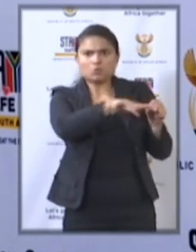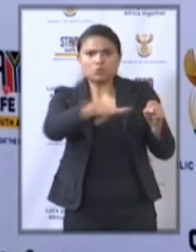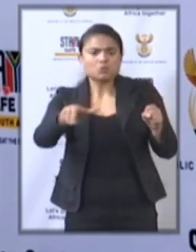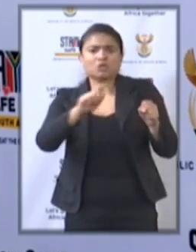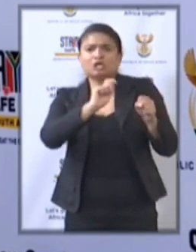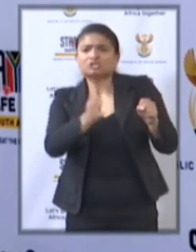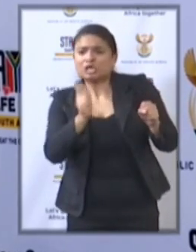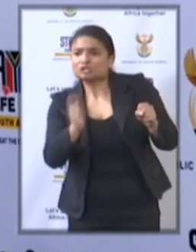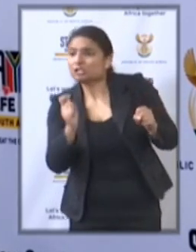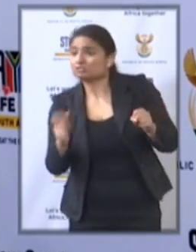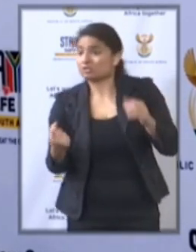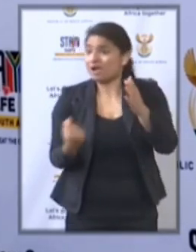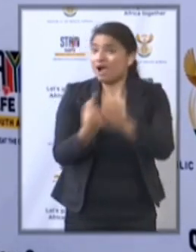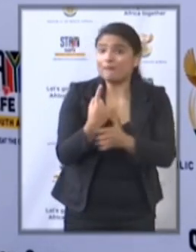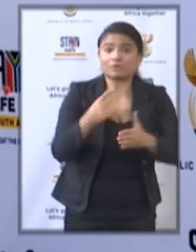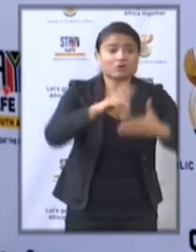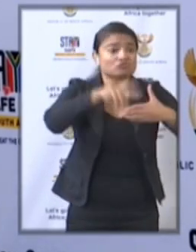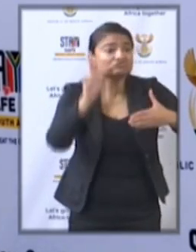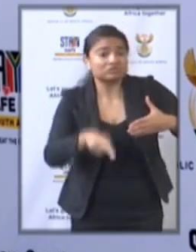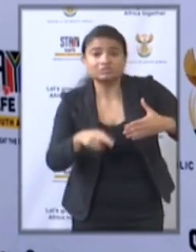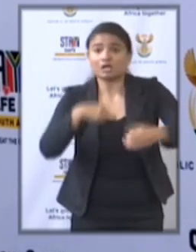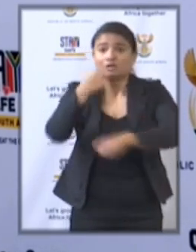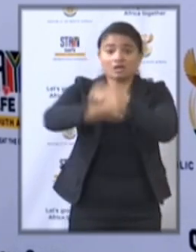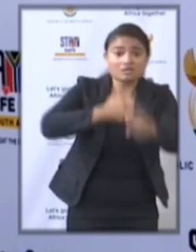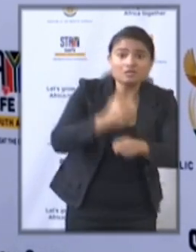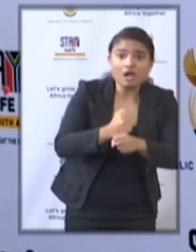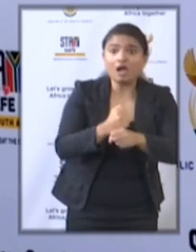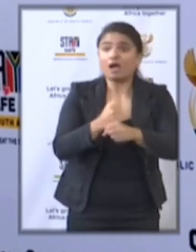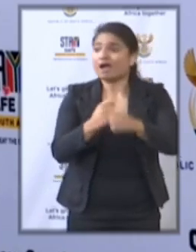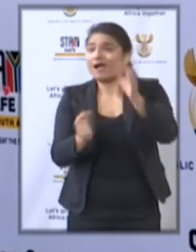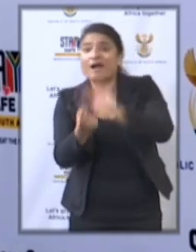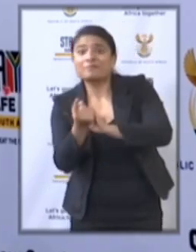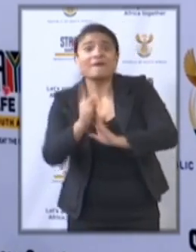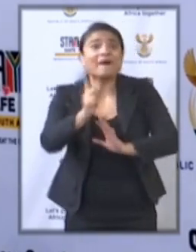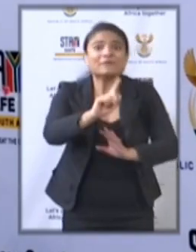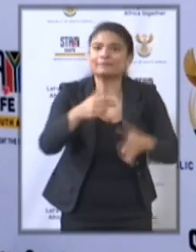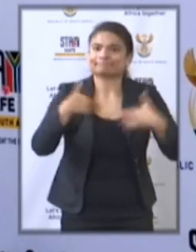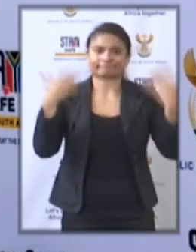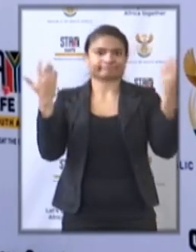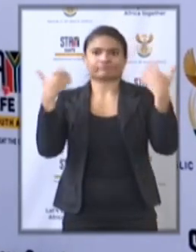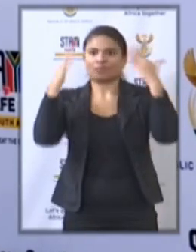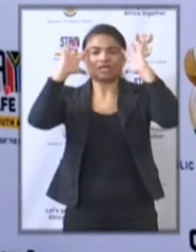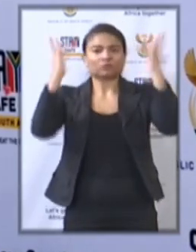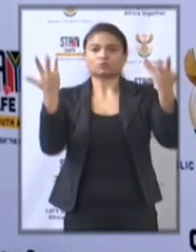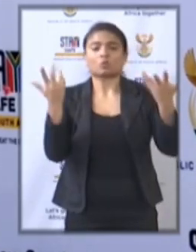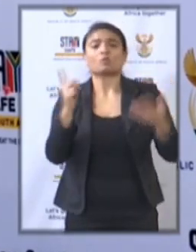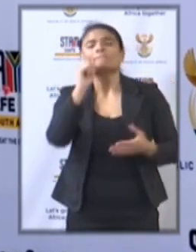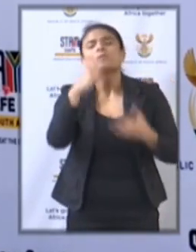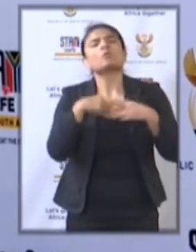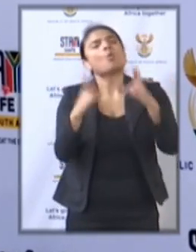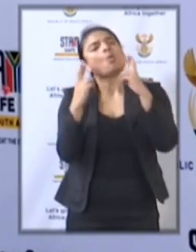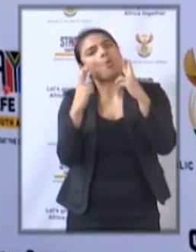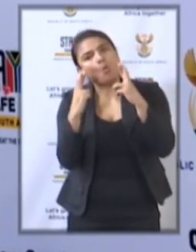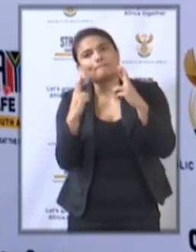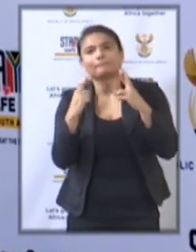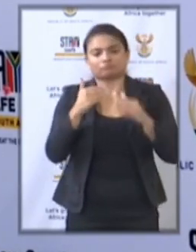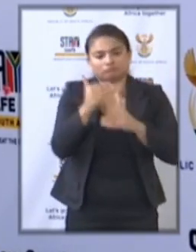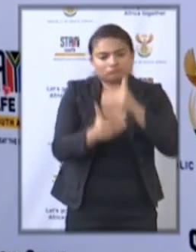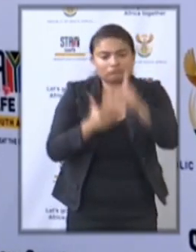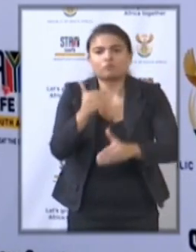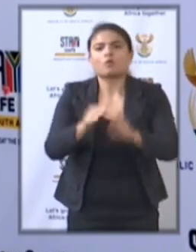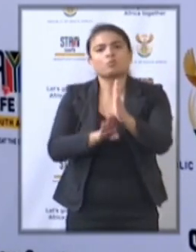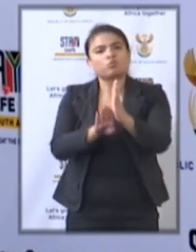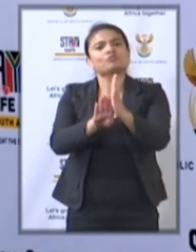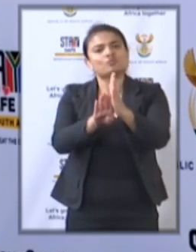unyaka kobe kunjani sinethemba ukuthi kuzoba ngcono nokuba ngcono ke njengoba